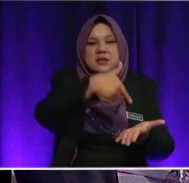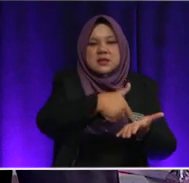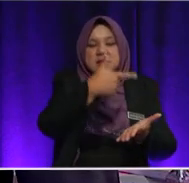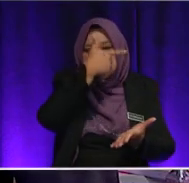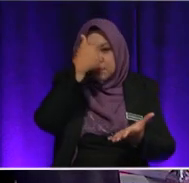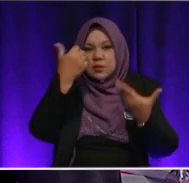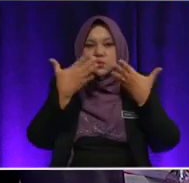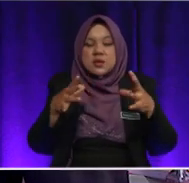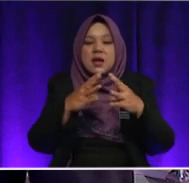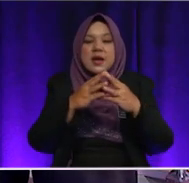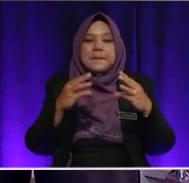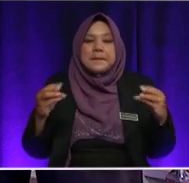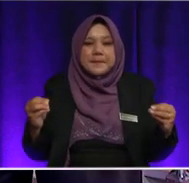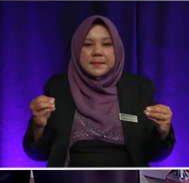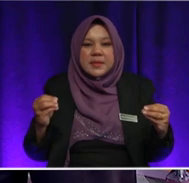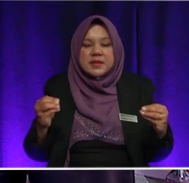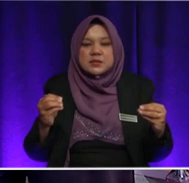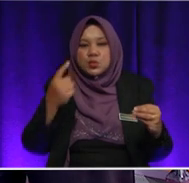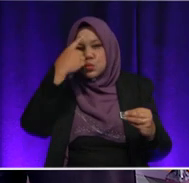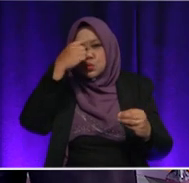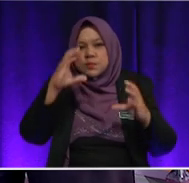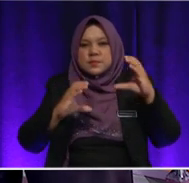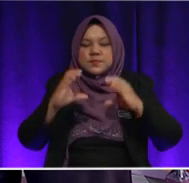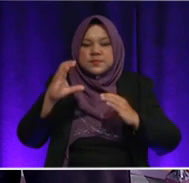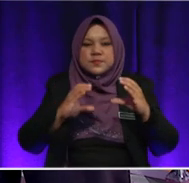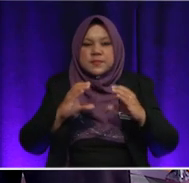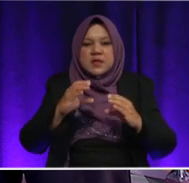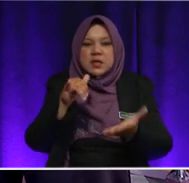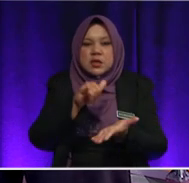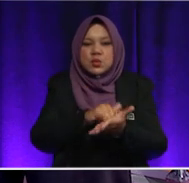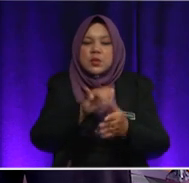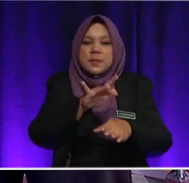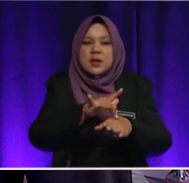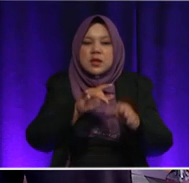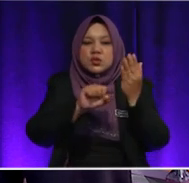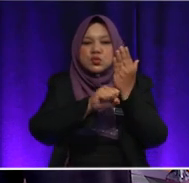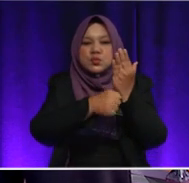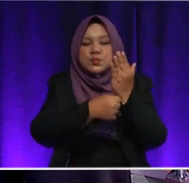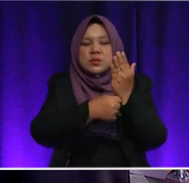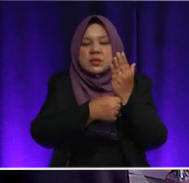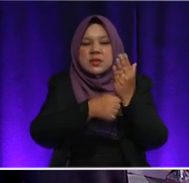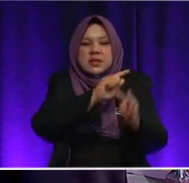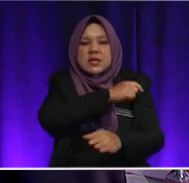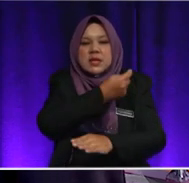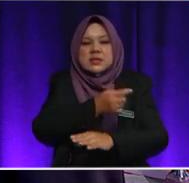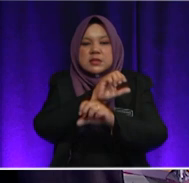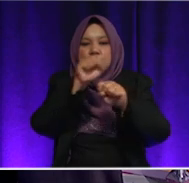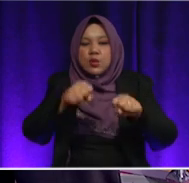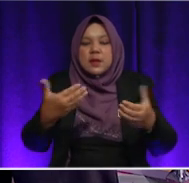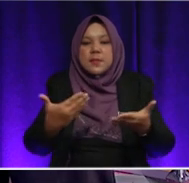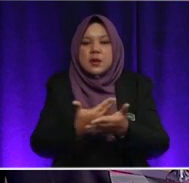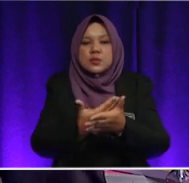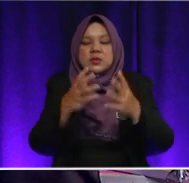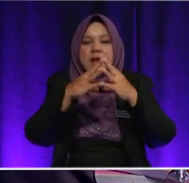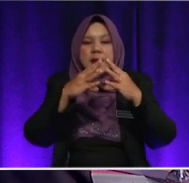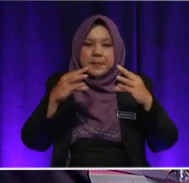habis digunakan untuk menghidupkan kendaraan itu dipanggil sumber tenaga tidak boleh baru di habis habis